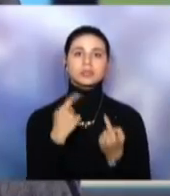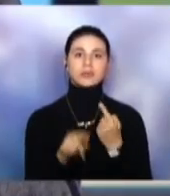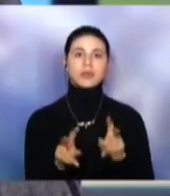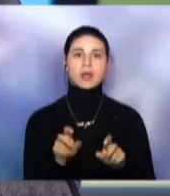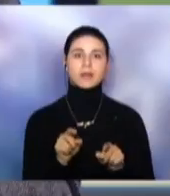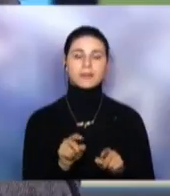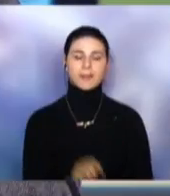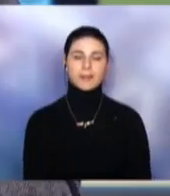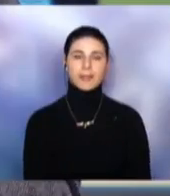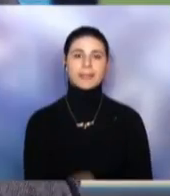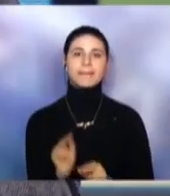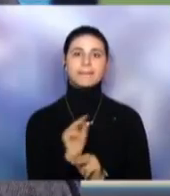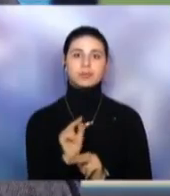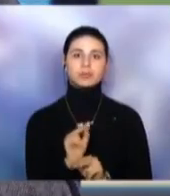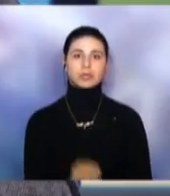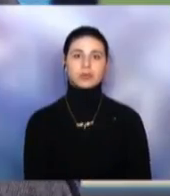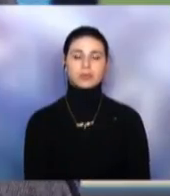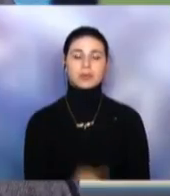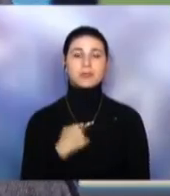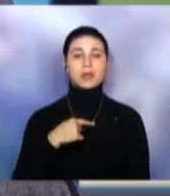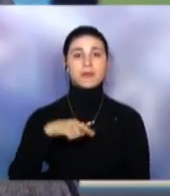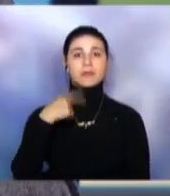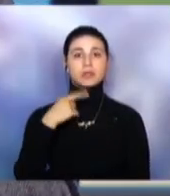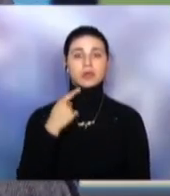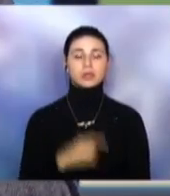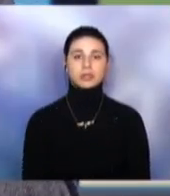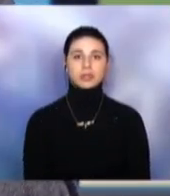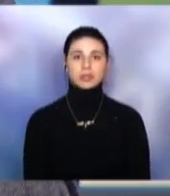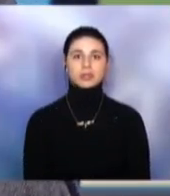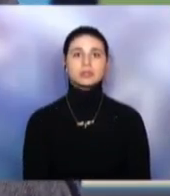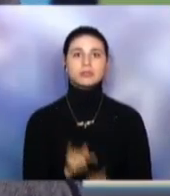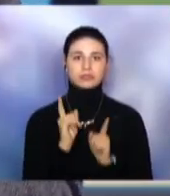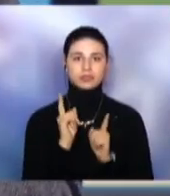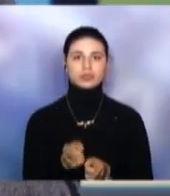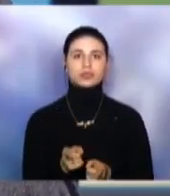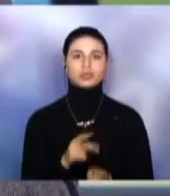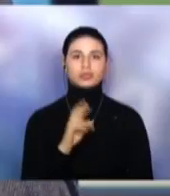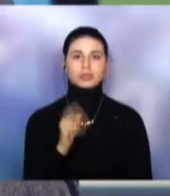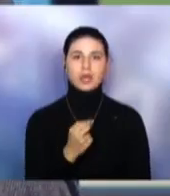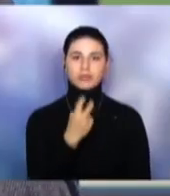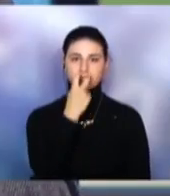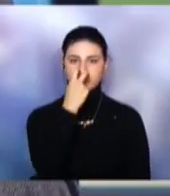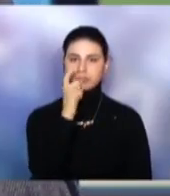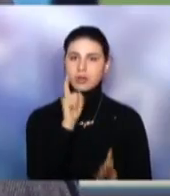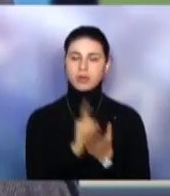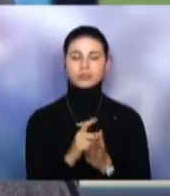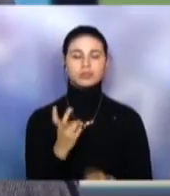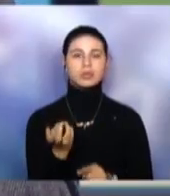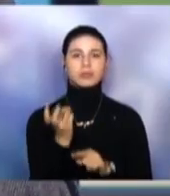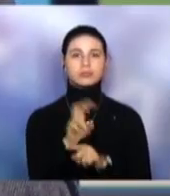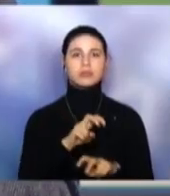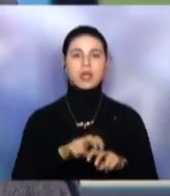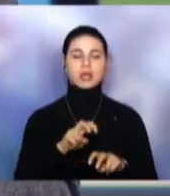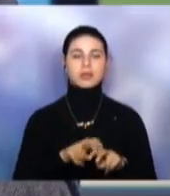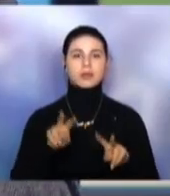ტიპის მკურნალობა. მე ვიტყოდი დანამდვილებით და დაჟინებით, რომ აუცილებლად გასაკეთებელი